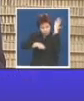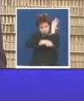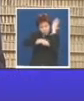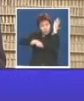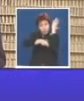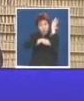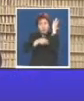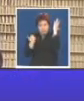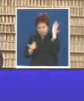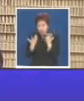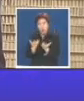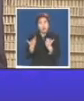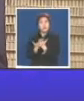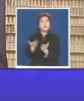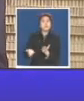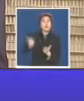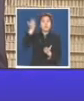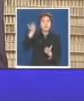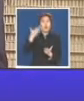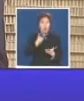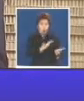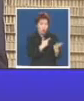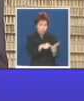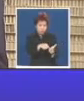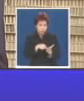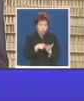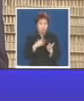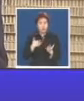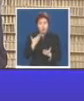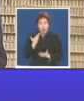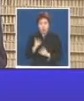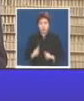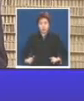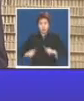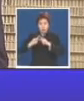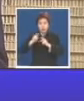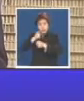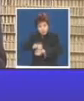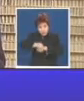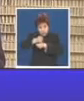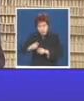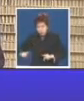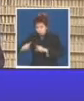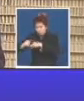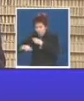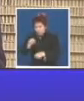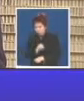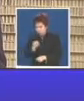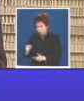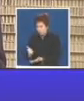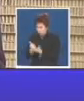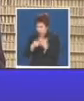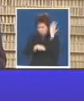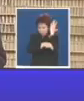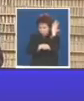ซึ่งต้นทุนขึ้นไปจริงครับและก็ขอขึ้นราคามาแล้วแต่ว่าผมได้ขอให้กระทรวงพาณิชย์กระทรวงเกษตรได้ไปสำรวจก่อนว่าจะมีมาตรการอะไรที่จะบรรเ